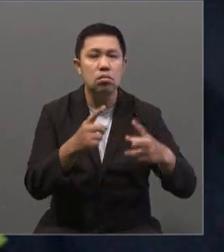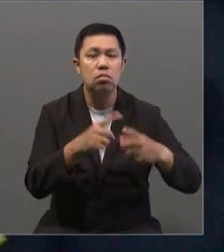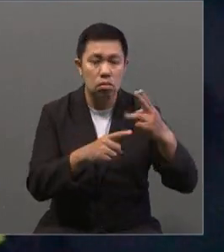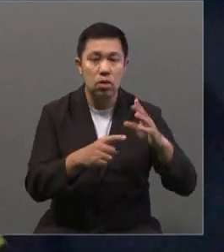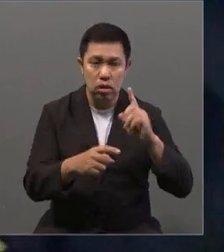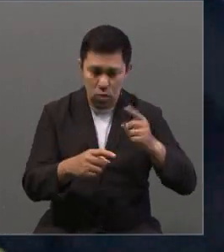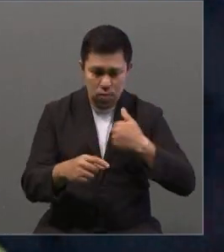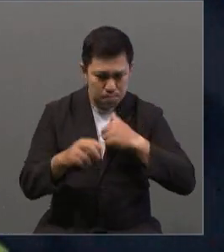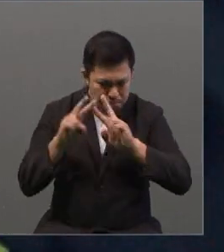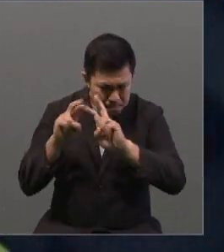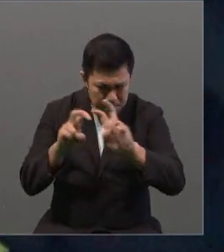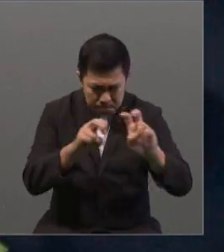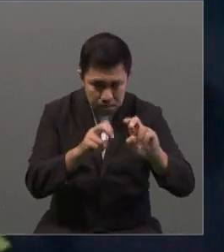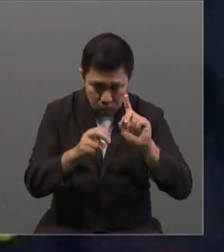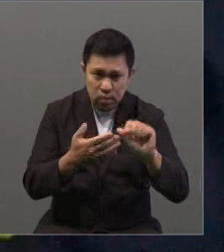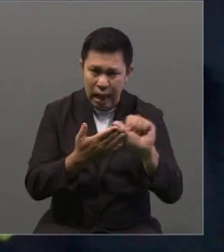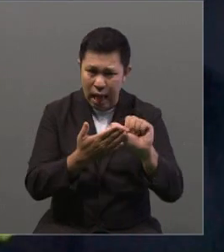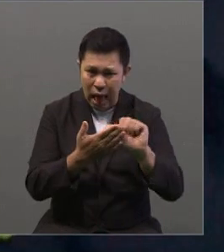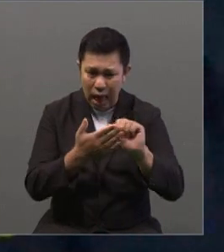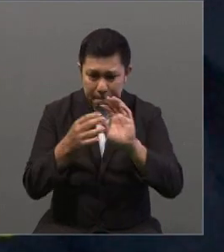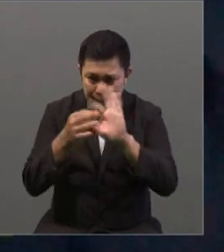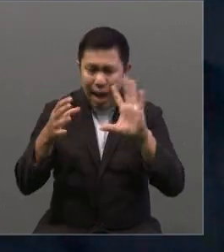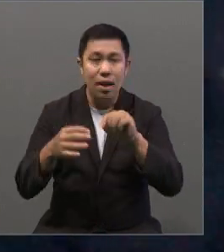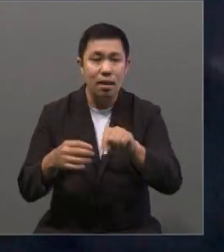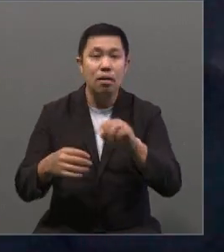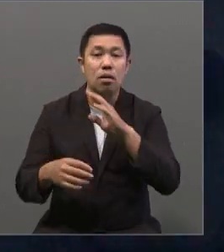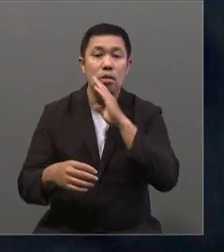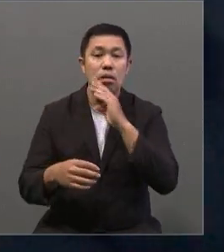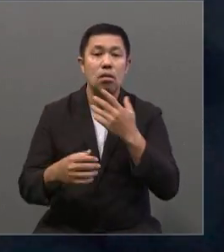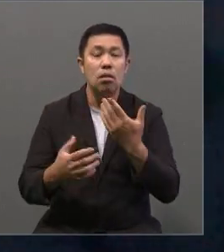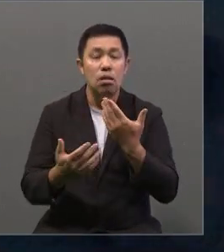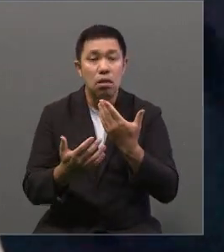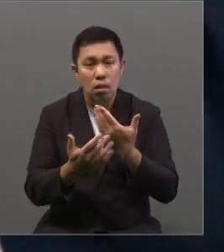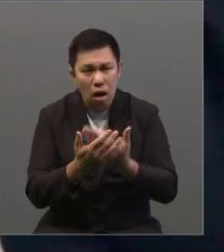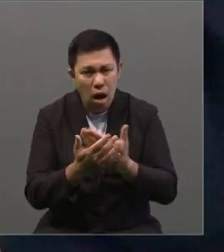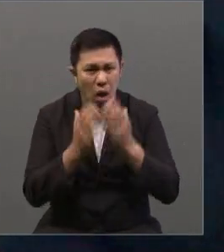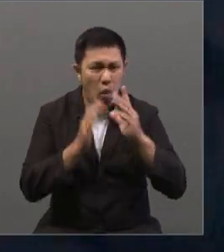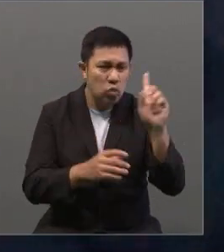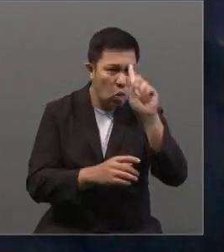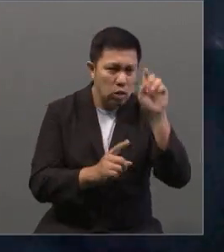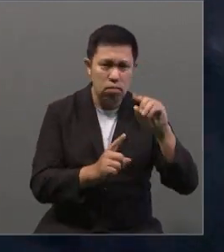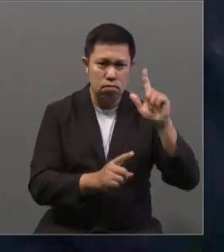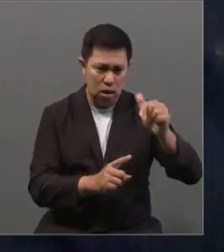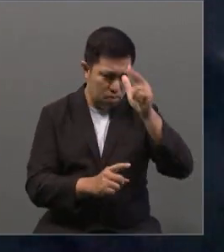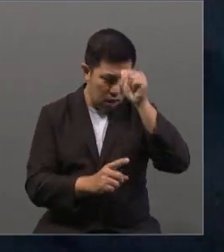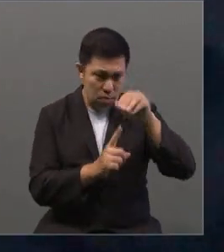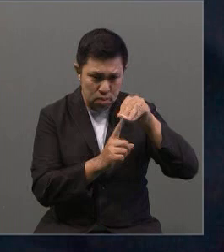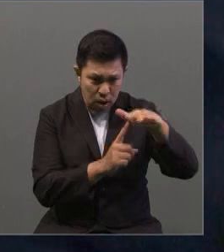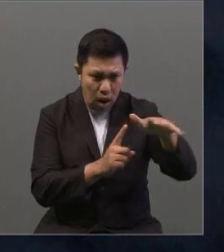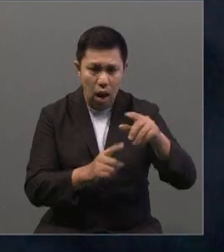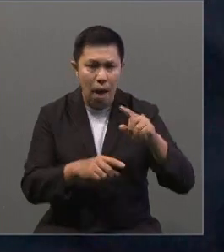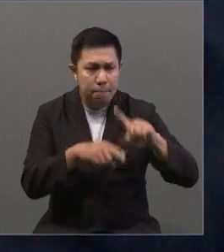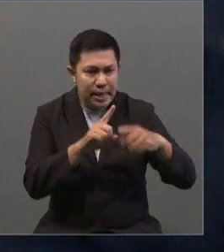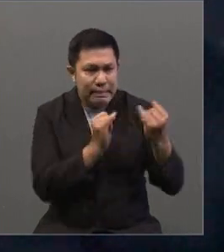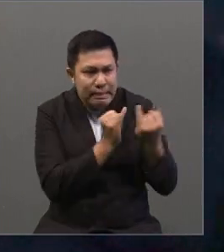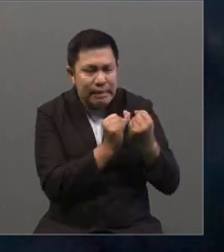ให้เสร็จทุกประเด็นที่สงสัยอยู่ ค ือไม่ว่าจะเส้นทางการเงินหรือบุคคลที่สงสัยว่าจะเป็นดาวไลน์ไม่ว่าจะเป็นความใกล้ชิดสัมพันธ์ทุกอย่างของเ